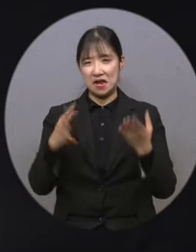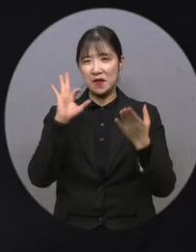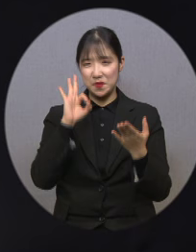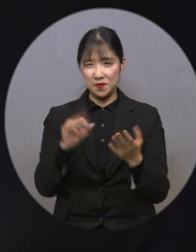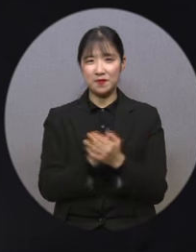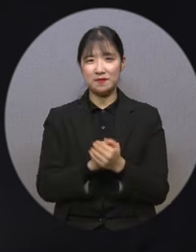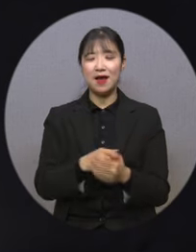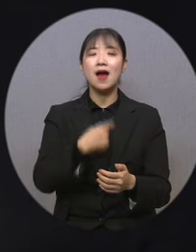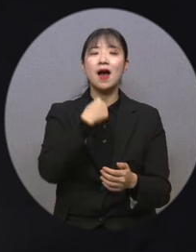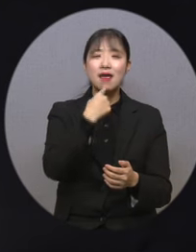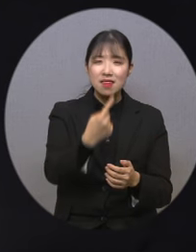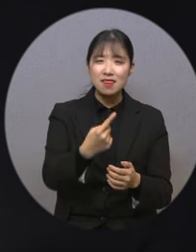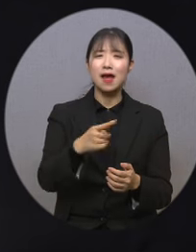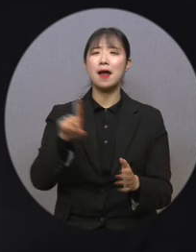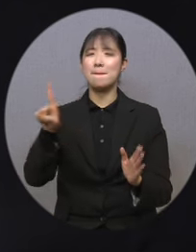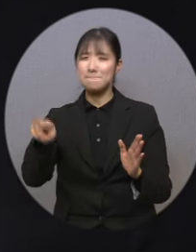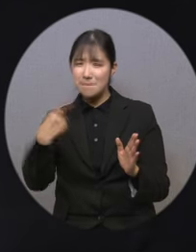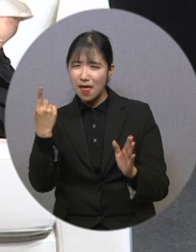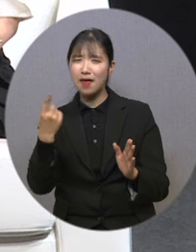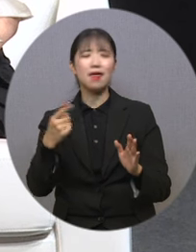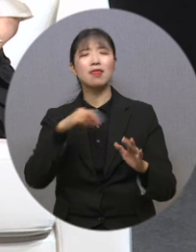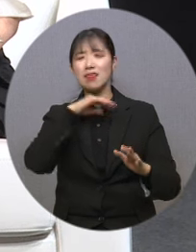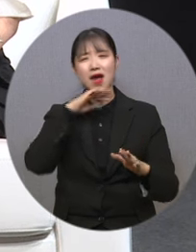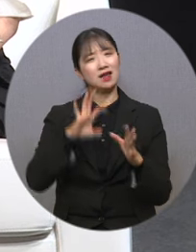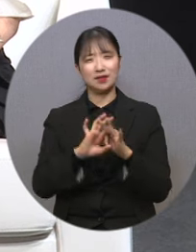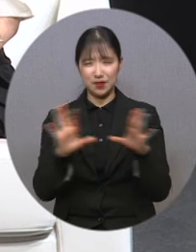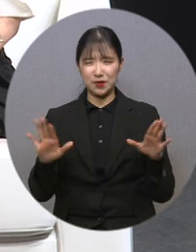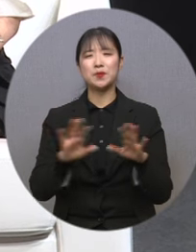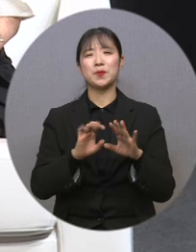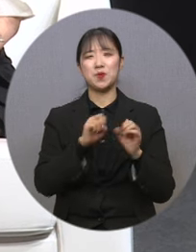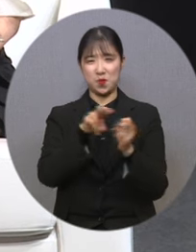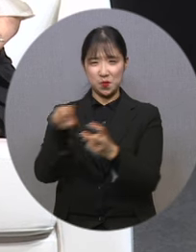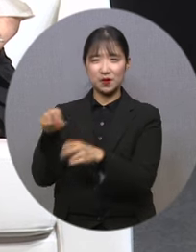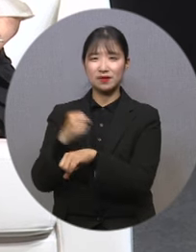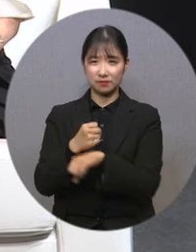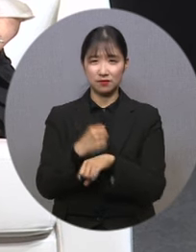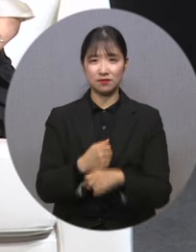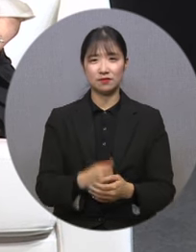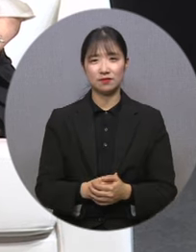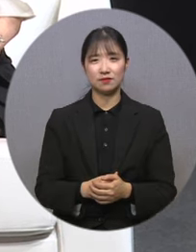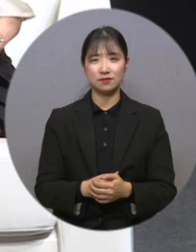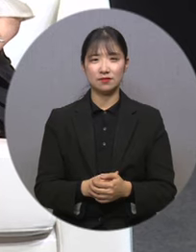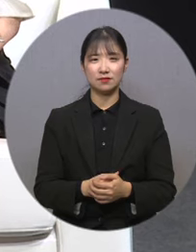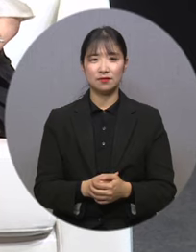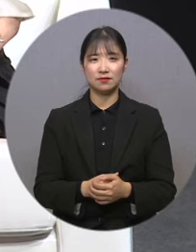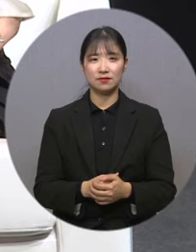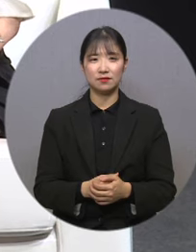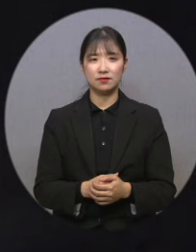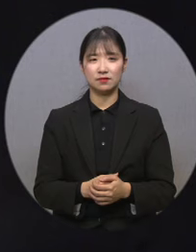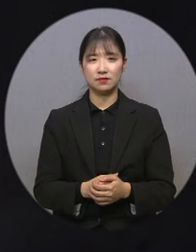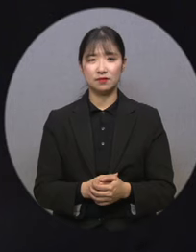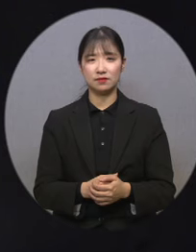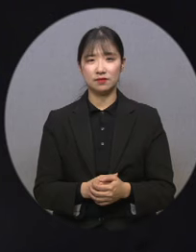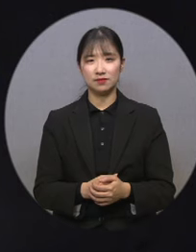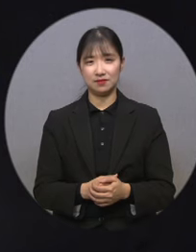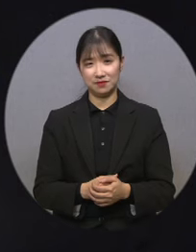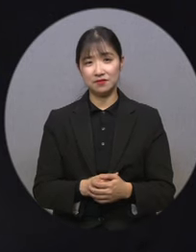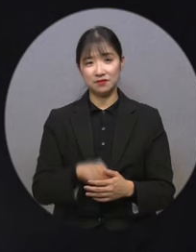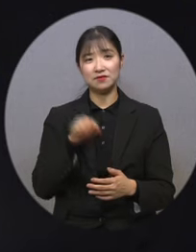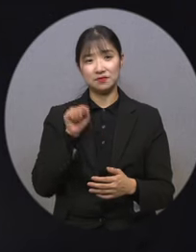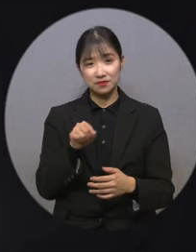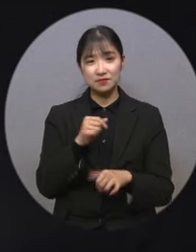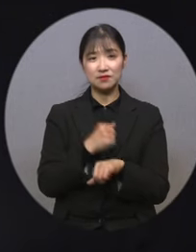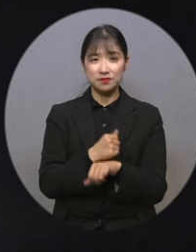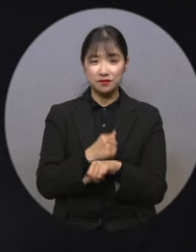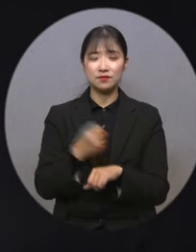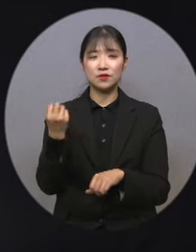한 살짜리한테도 보내고 100살짜리한테도 보냅니다. 그게 생일날 딱딱 도착해요. 알겠죠? 그게